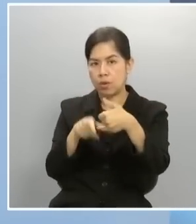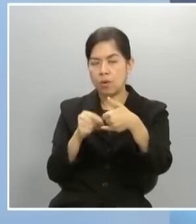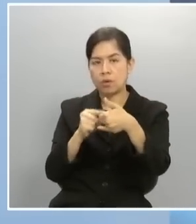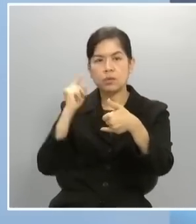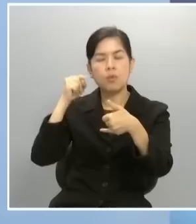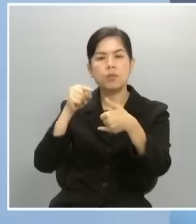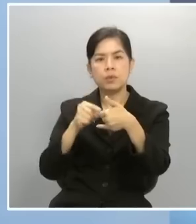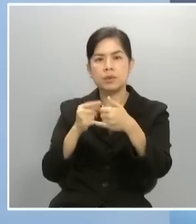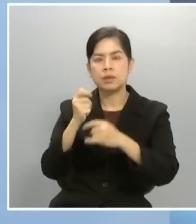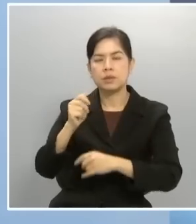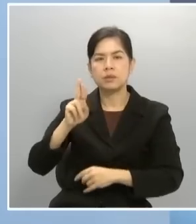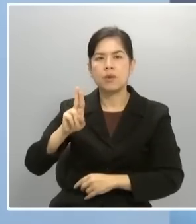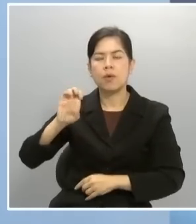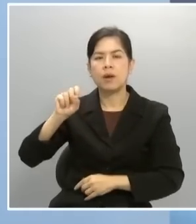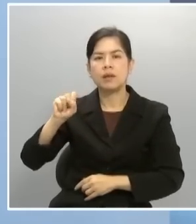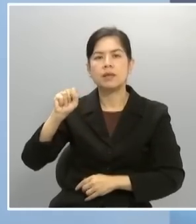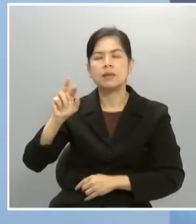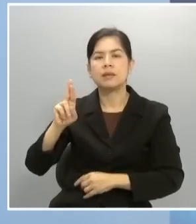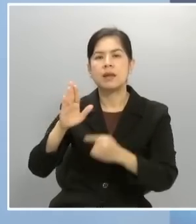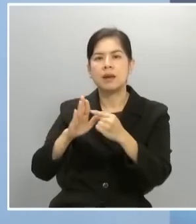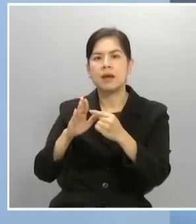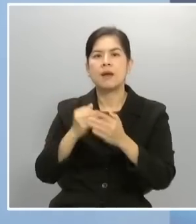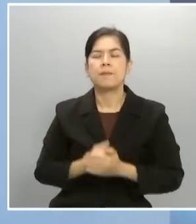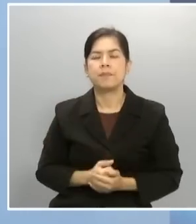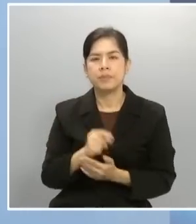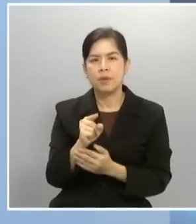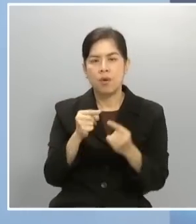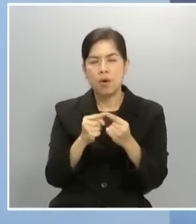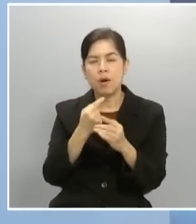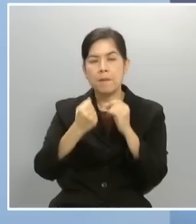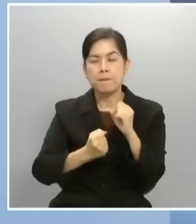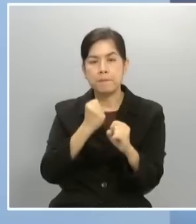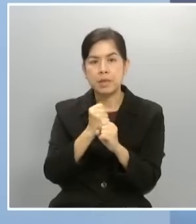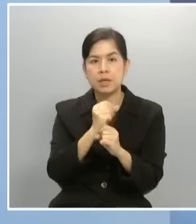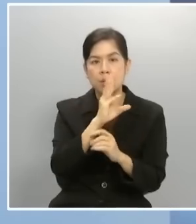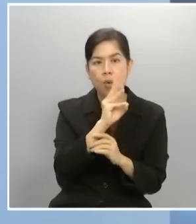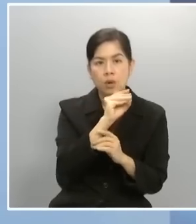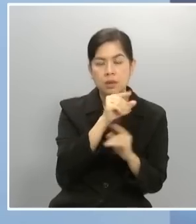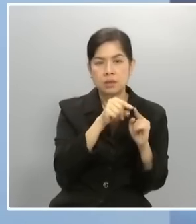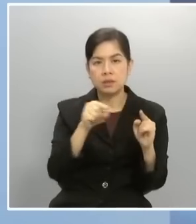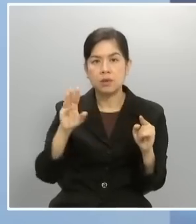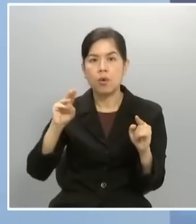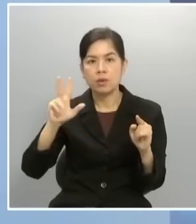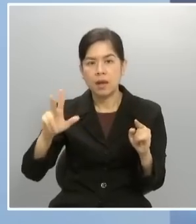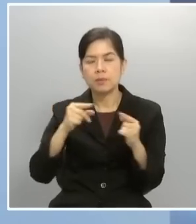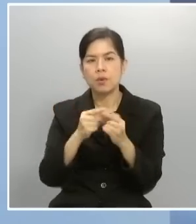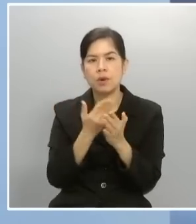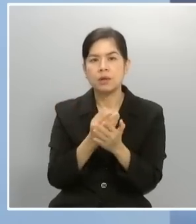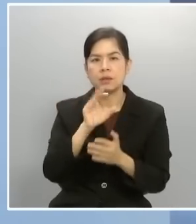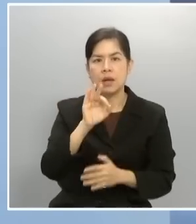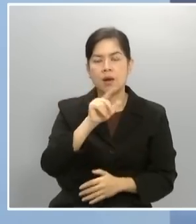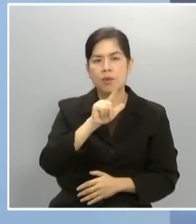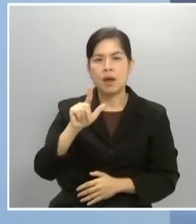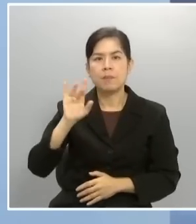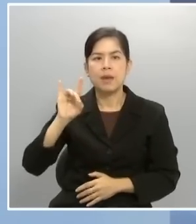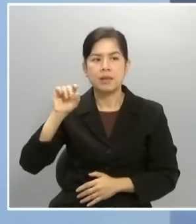บริสุทธิ์ที่อยู่บ้านเลขที่นี้จังหวัดกำแพงเพชรในช่วงปลายปี 61ถึงปี 63เป็นจำนวนเงิน 9 800,000